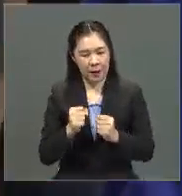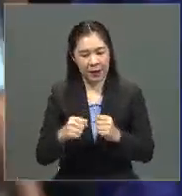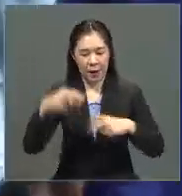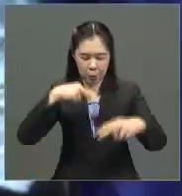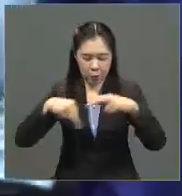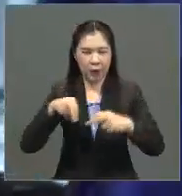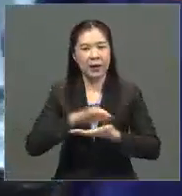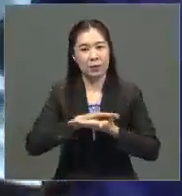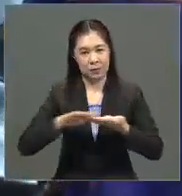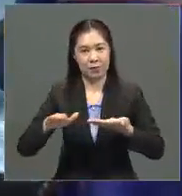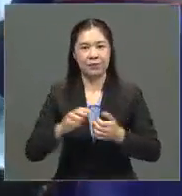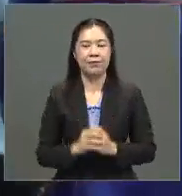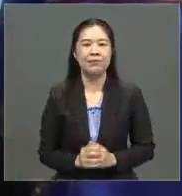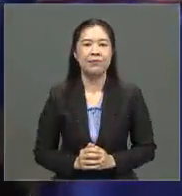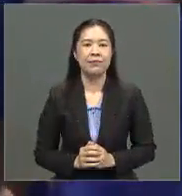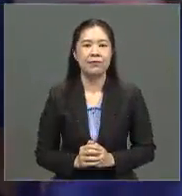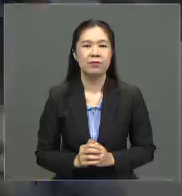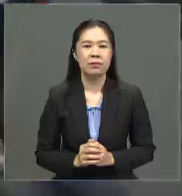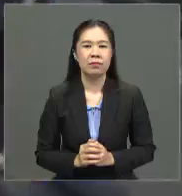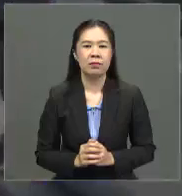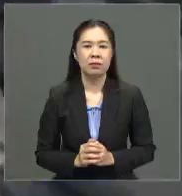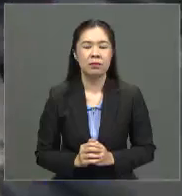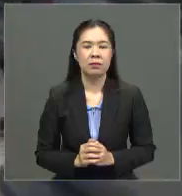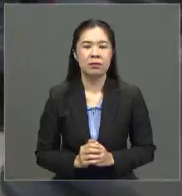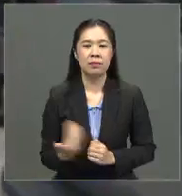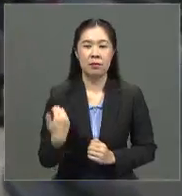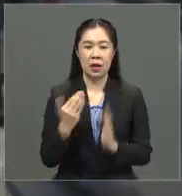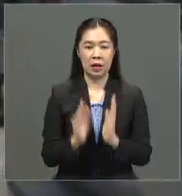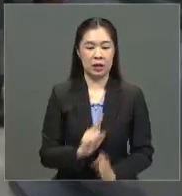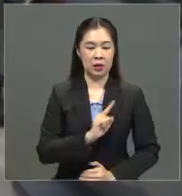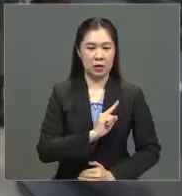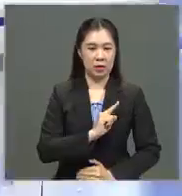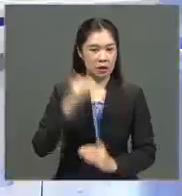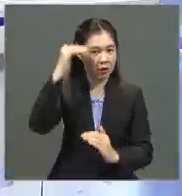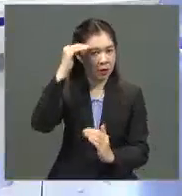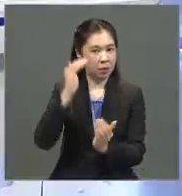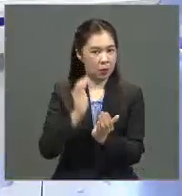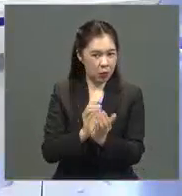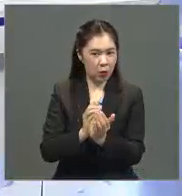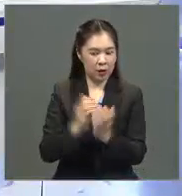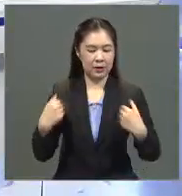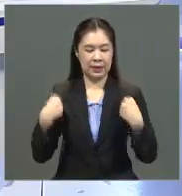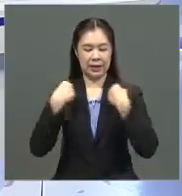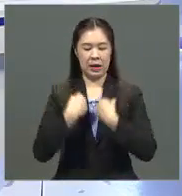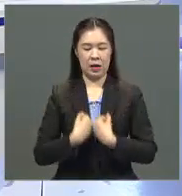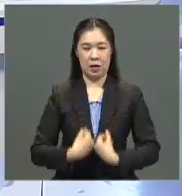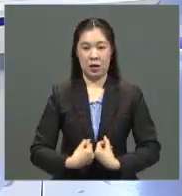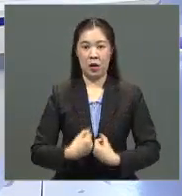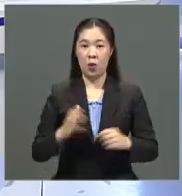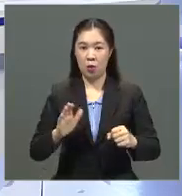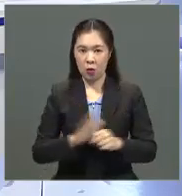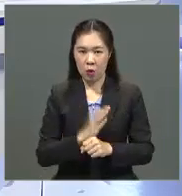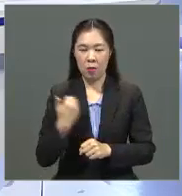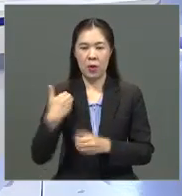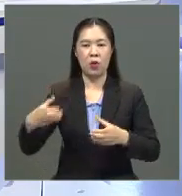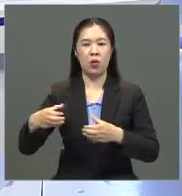รัฐกลุ่มโดยรอบบริเวณนะครับก็จะเห็นนะคะว่าอ้ามีทั้งกำลังเจ้าหน้าที่ตำรวจมีทั้งในเครื่องแบบนอกเรื่องแบบแล้วก็มี